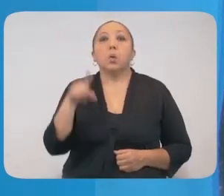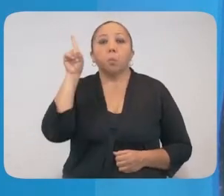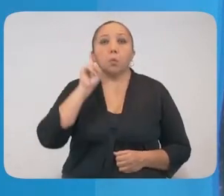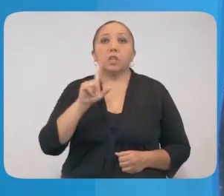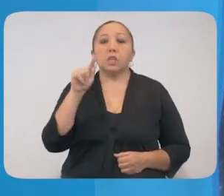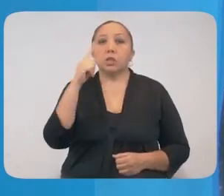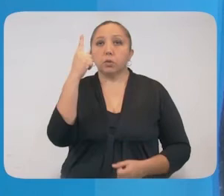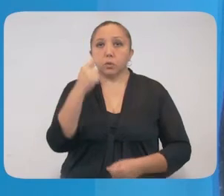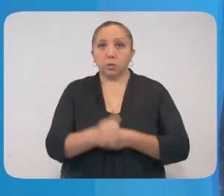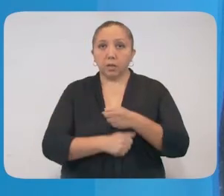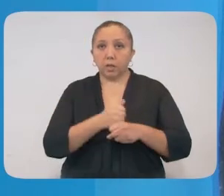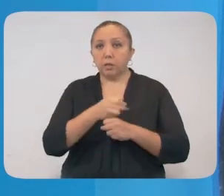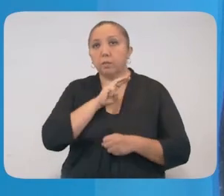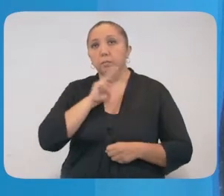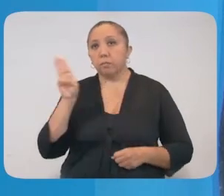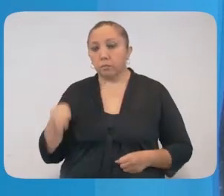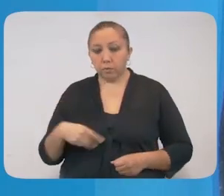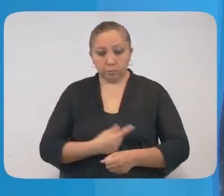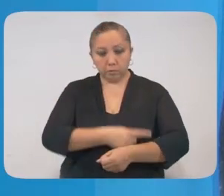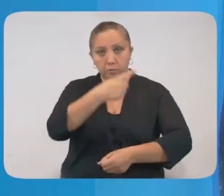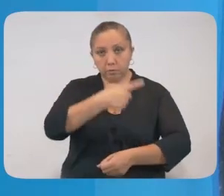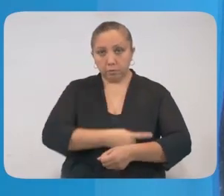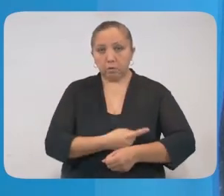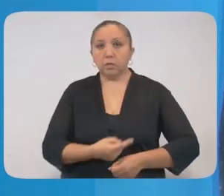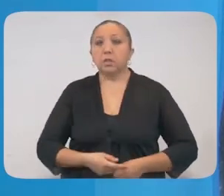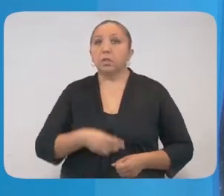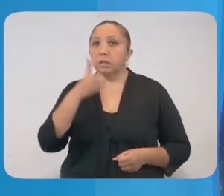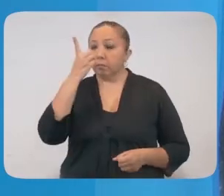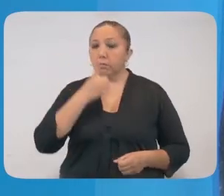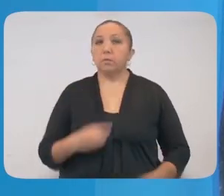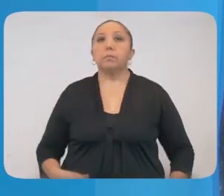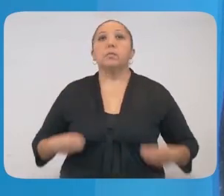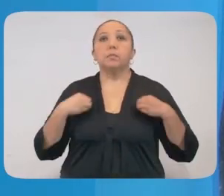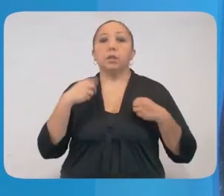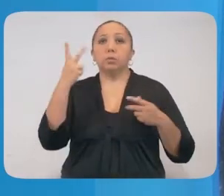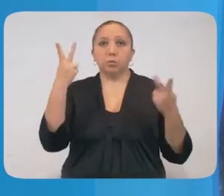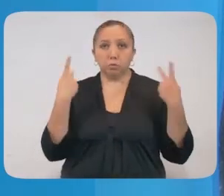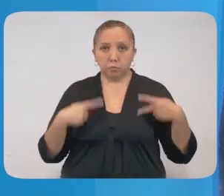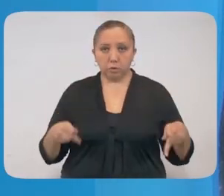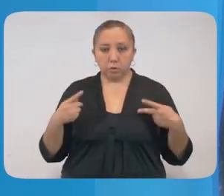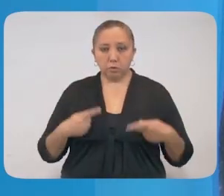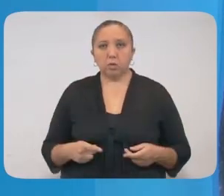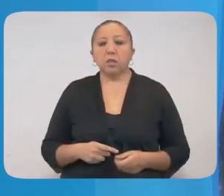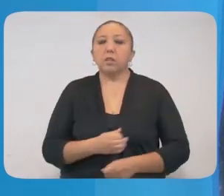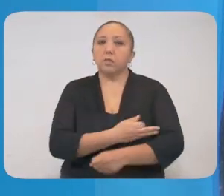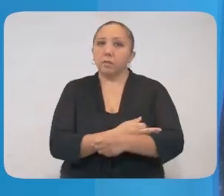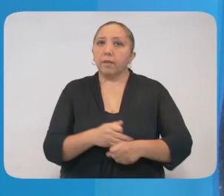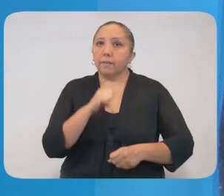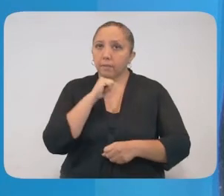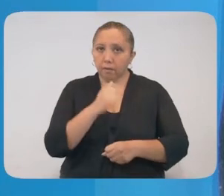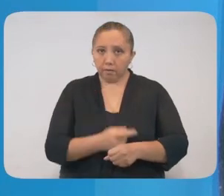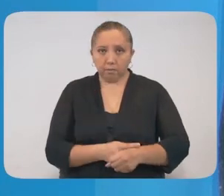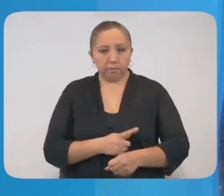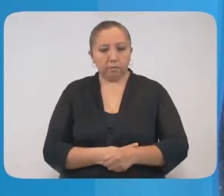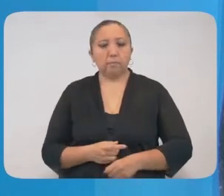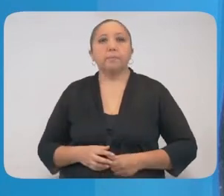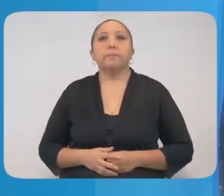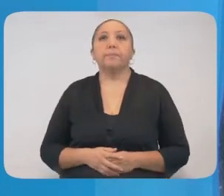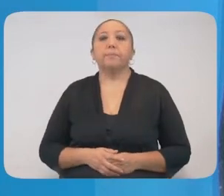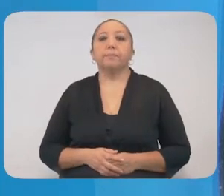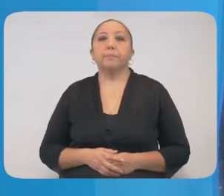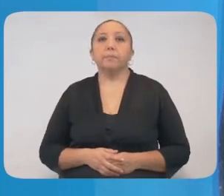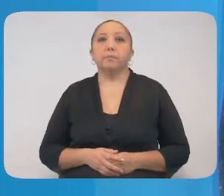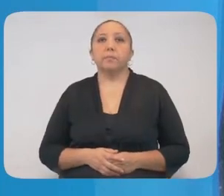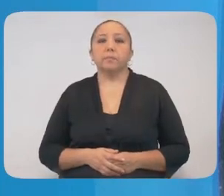bo hetz el yaniko mat ubuktiobi tu shakaltalo mantaz tumenusak yahilo umolailto olal 277 un tulule